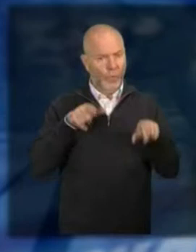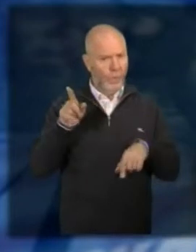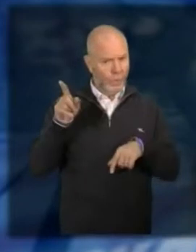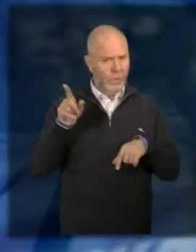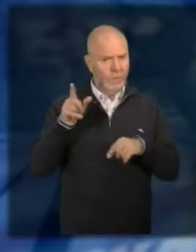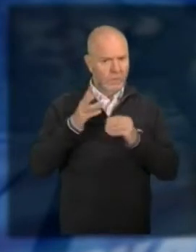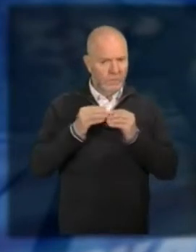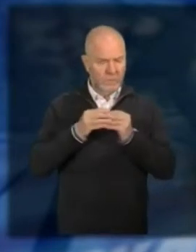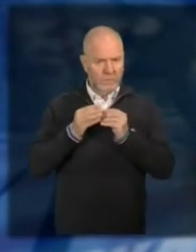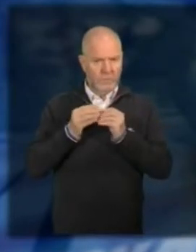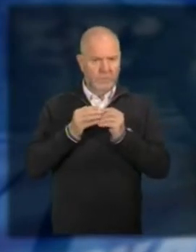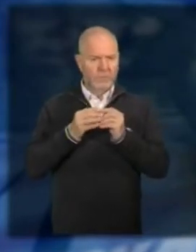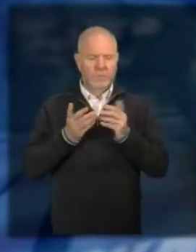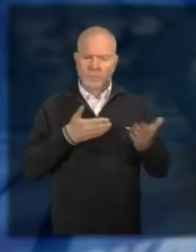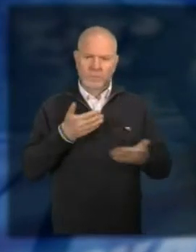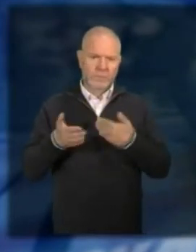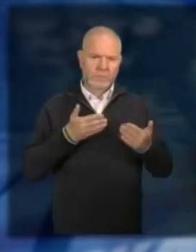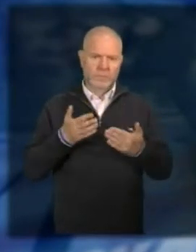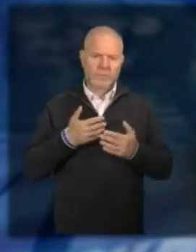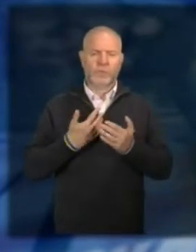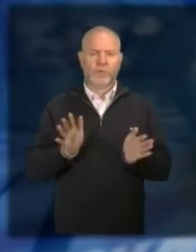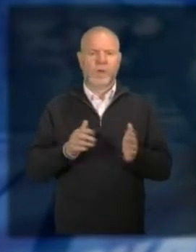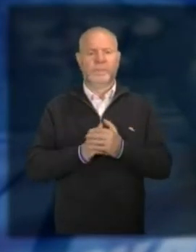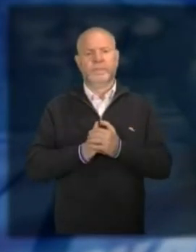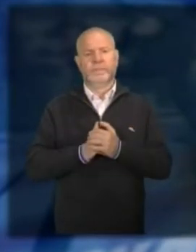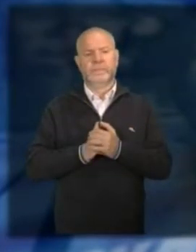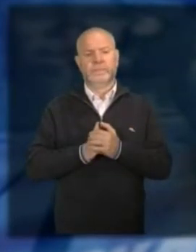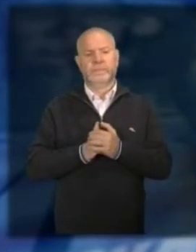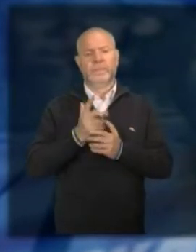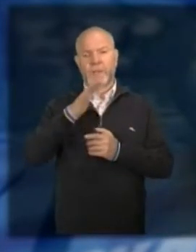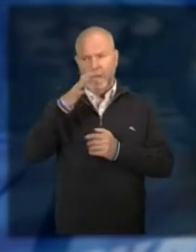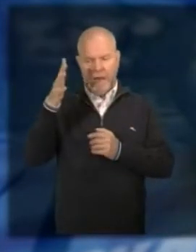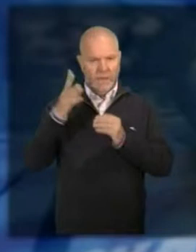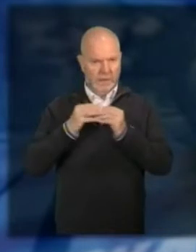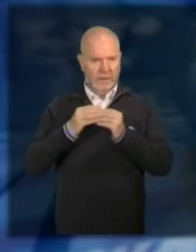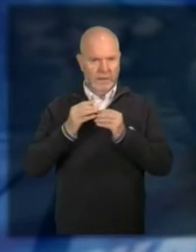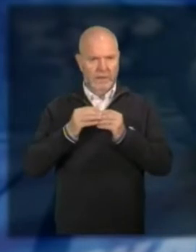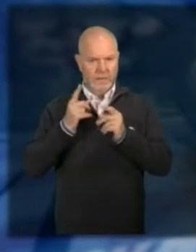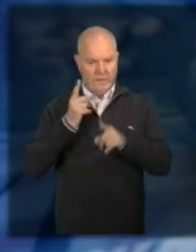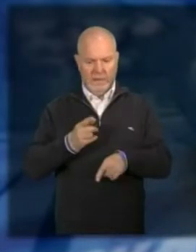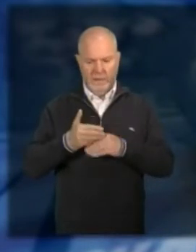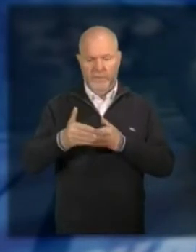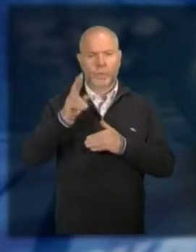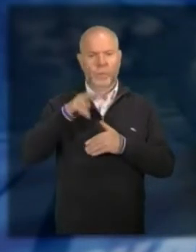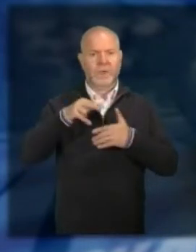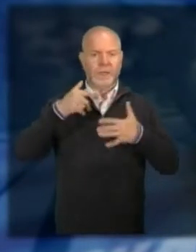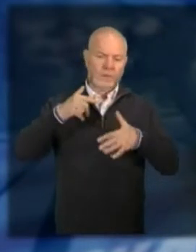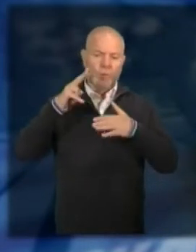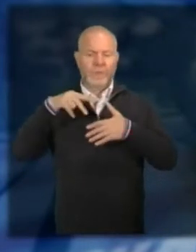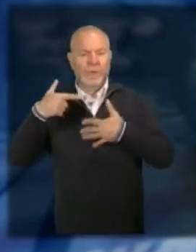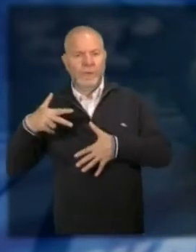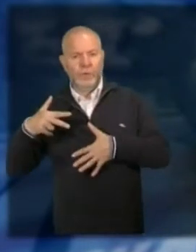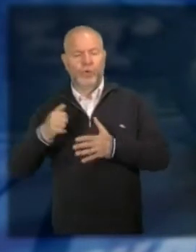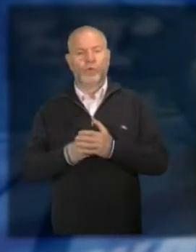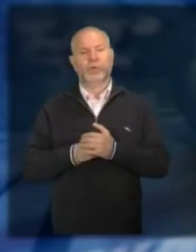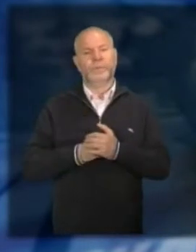Cusmeroli ha messo in atto con la massima priorità in più punti. Altri rifacimenti sono previsti nel corso dell'anno e nel 2018. Poi